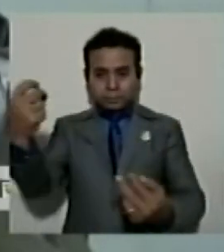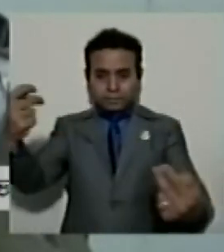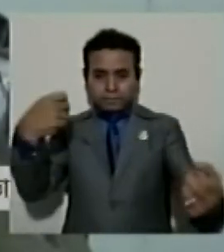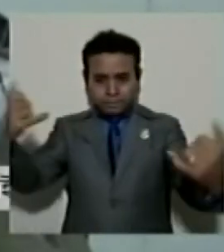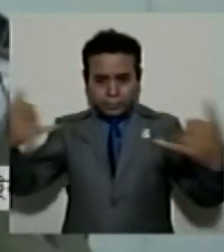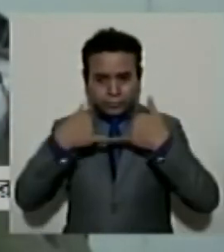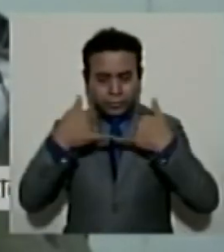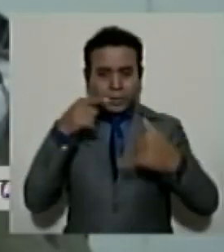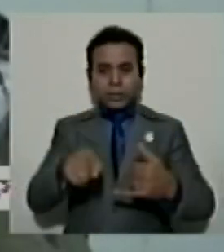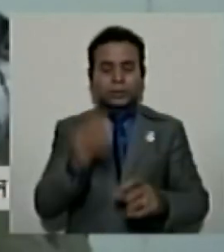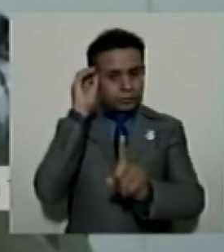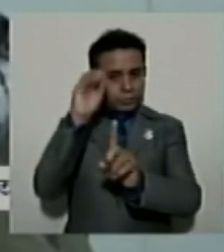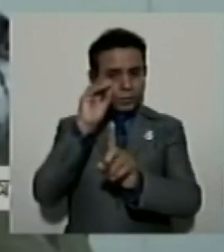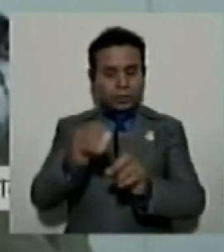পর্যন্ত